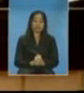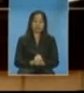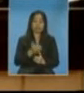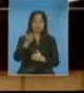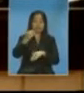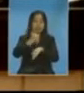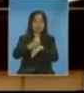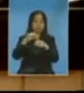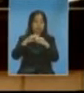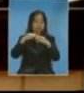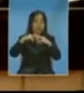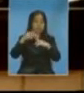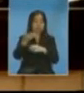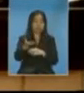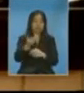นำฝ่ายค้านครับเชิญครับ